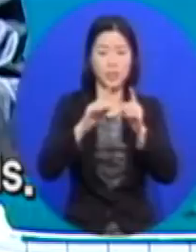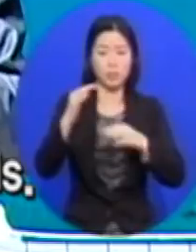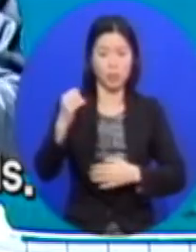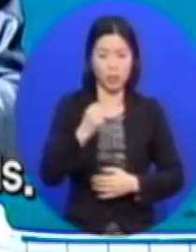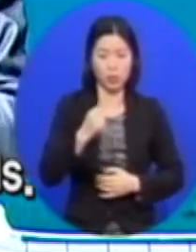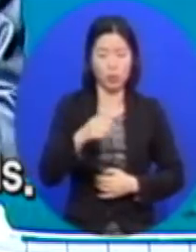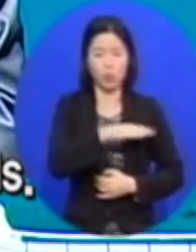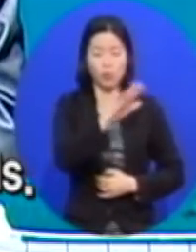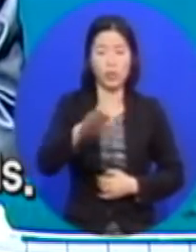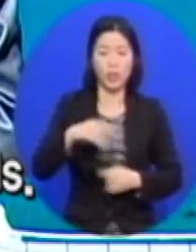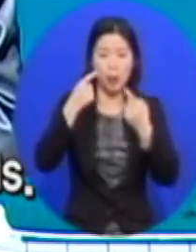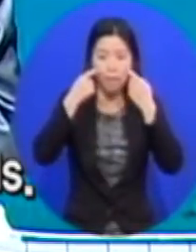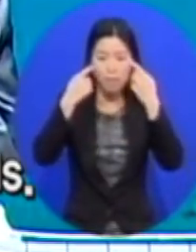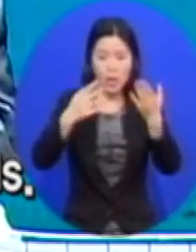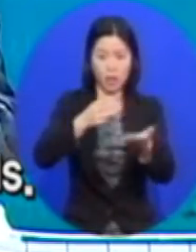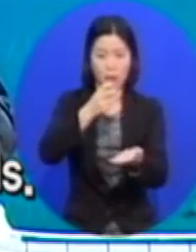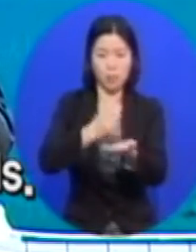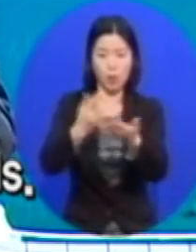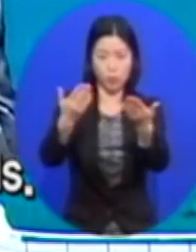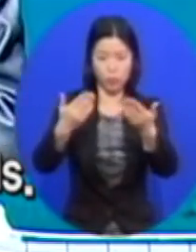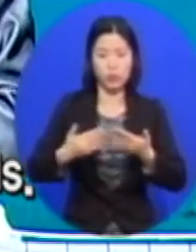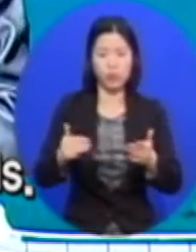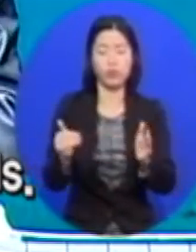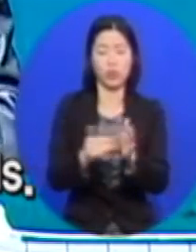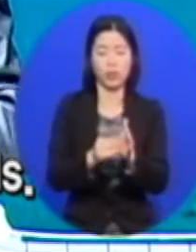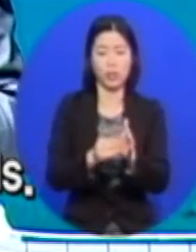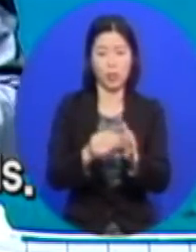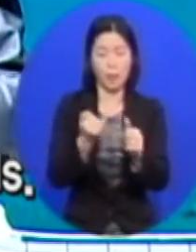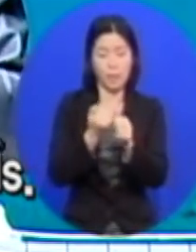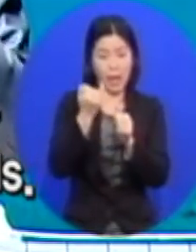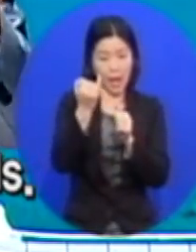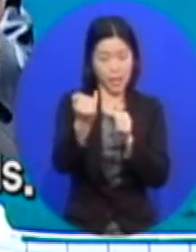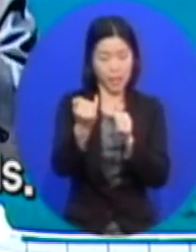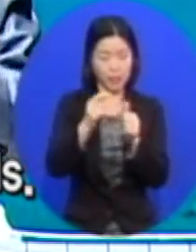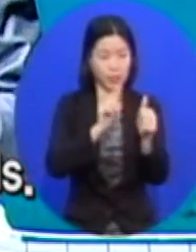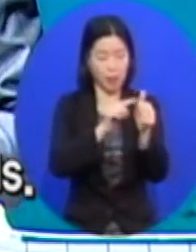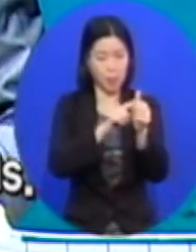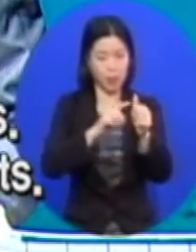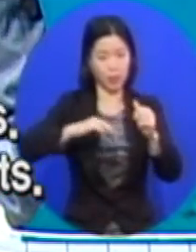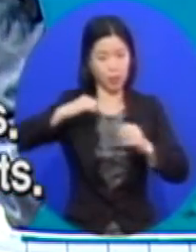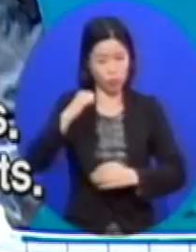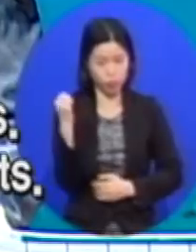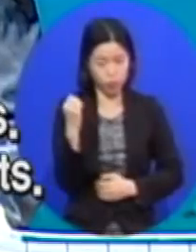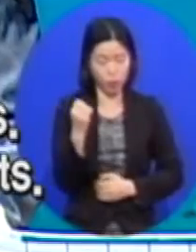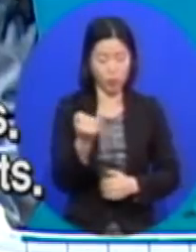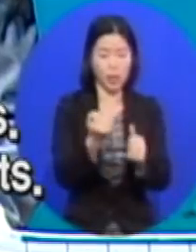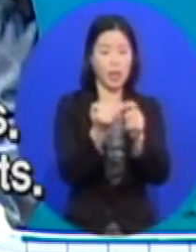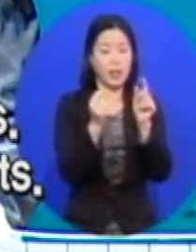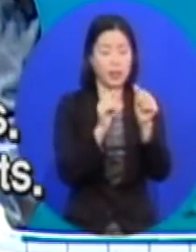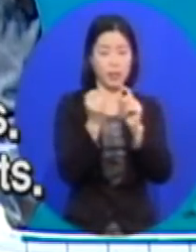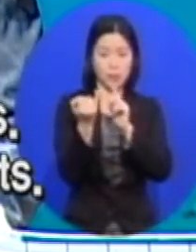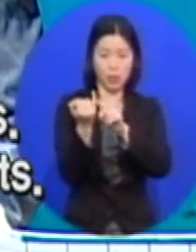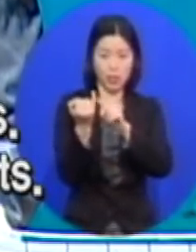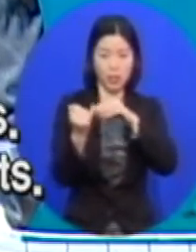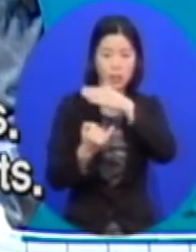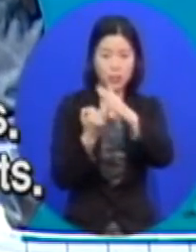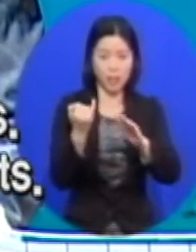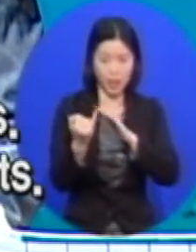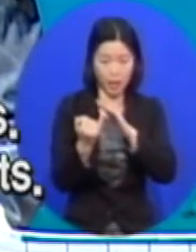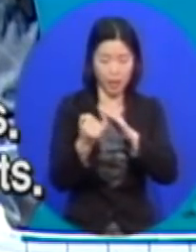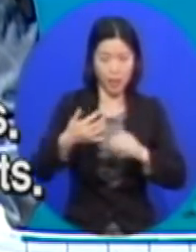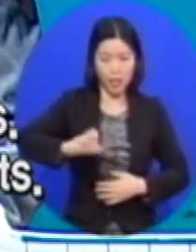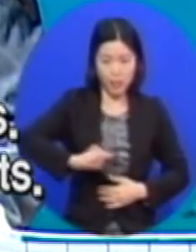명확한 지침을 주시는 겁니다 아내는 남편에게 순종하라 남편은 아내를 살아가라